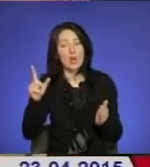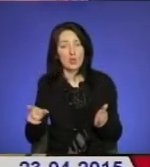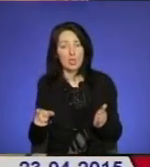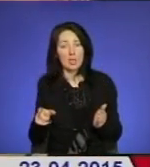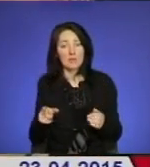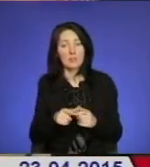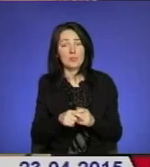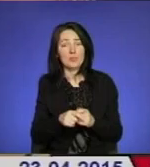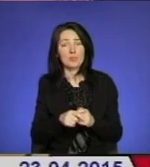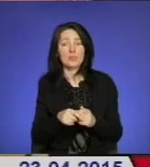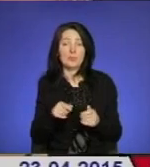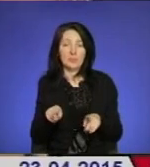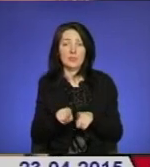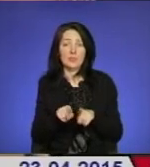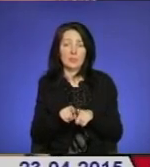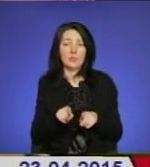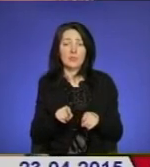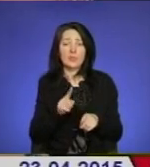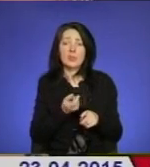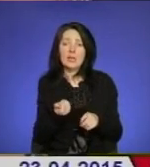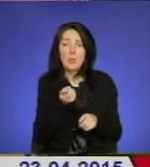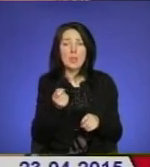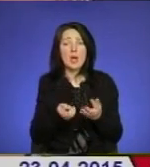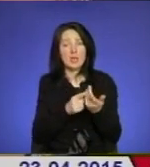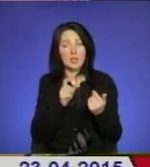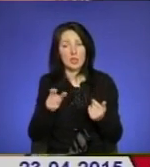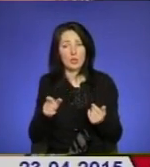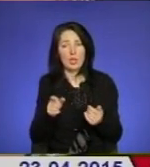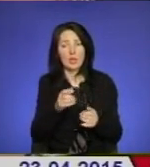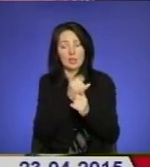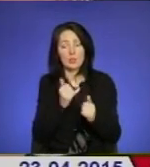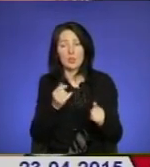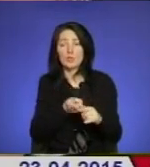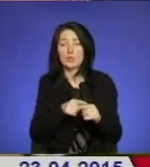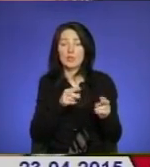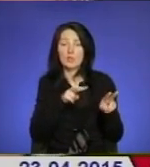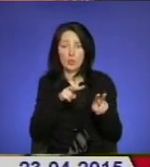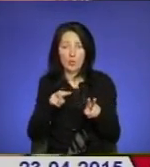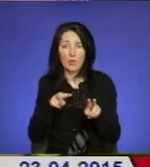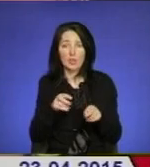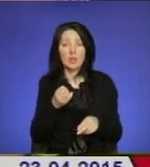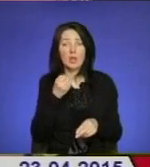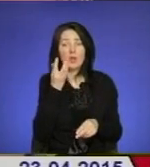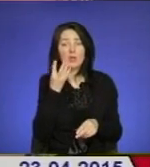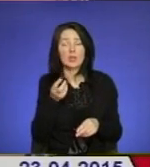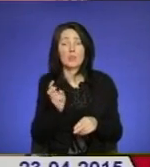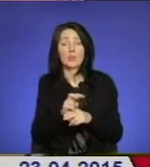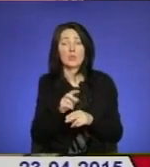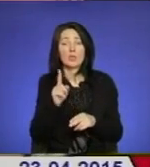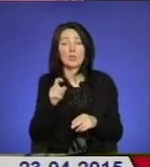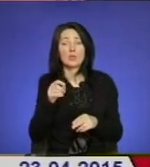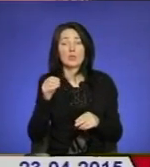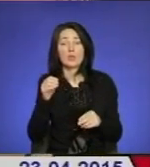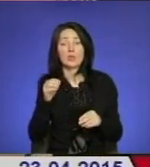неї болить його серце. Це мала кількість людей, відповідно, неможливо за цим всі слідкувати, коли садять людей 100, тисячі людей, кожен другий